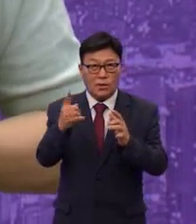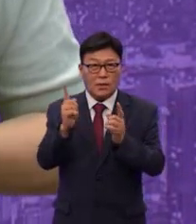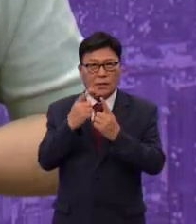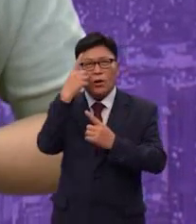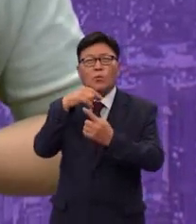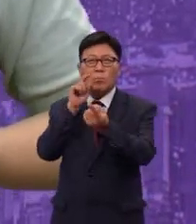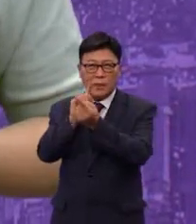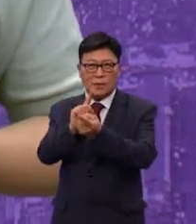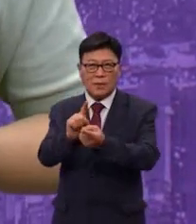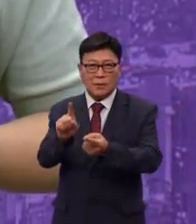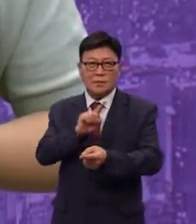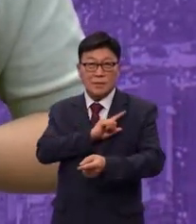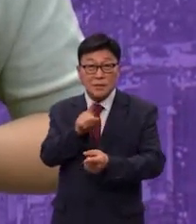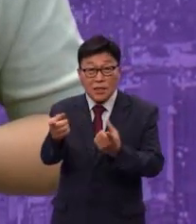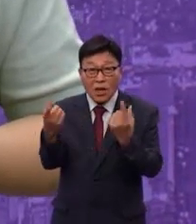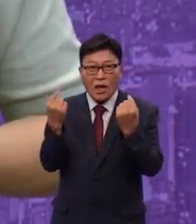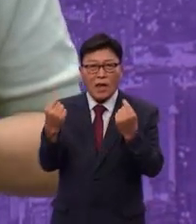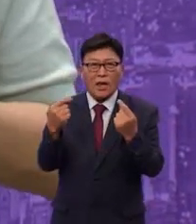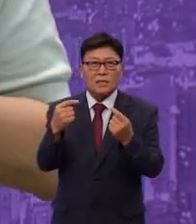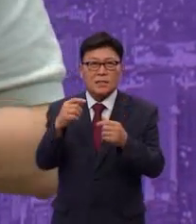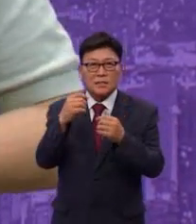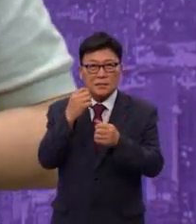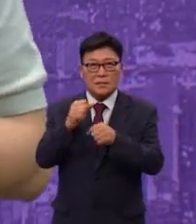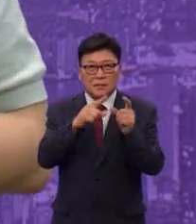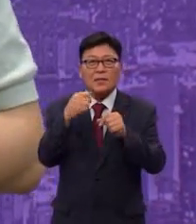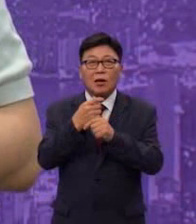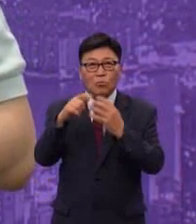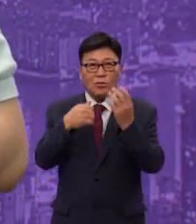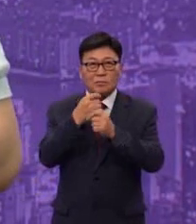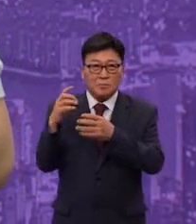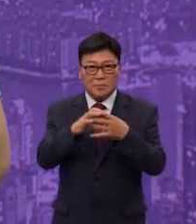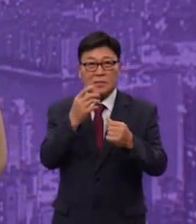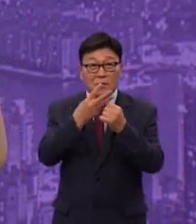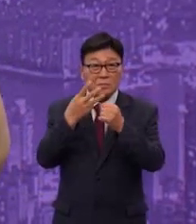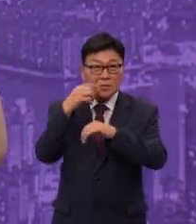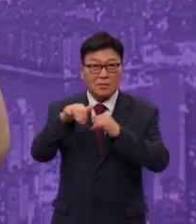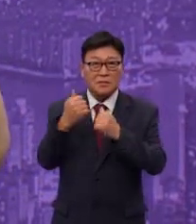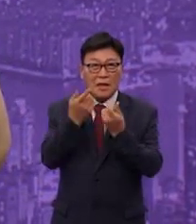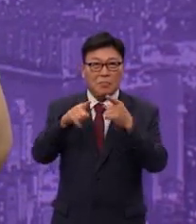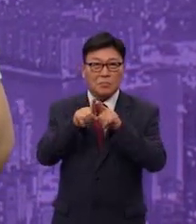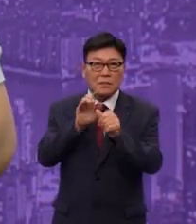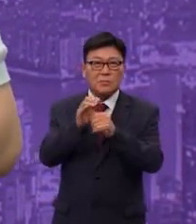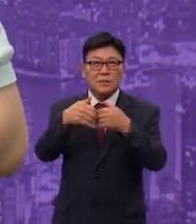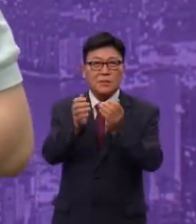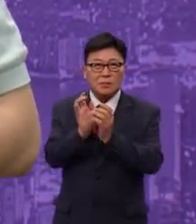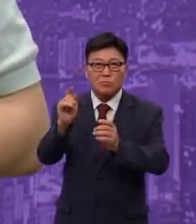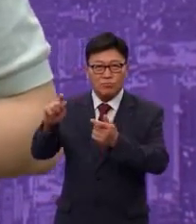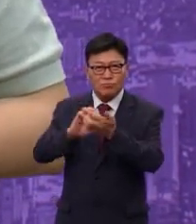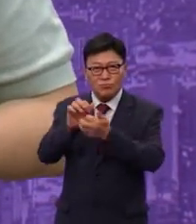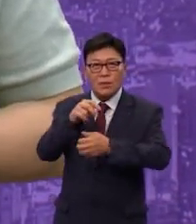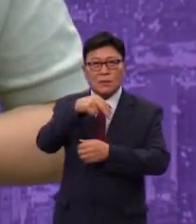연달아 세 번 기획을 했습니다. 함께 했던 협력단체는 부산의 시내소파, 그리고 부산스러운